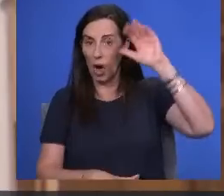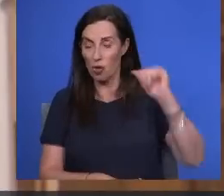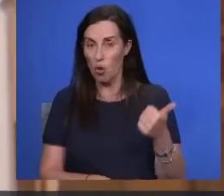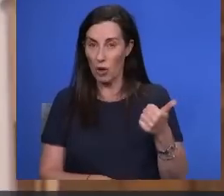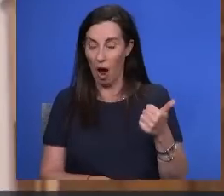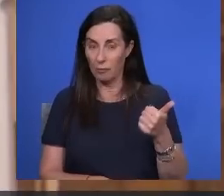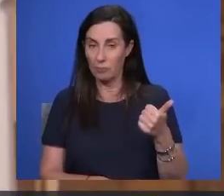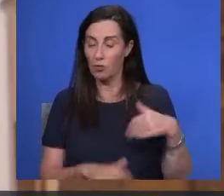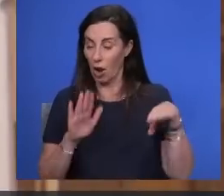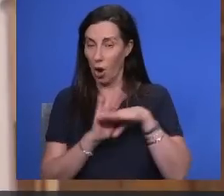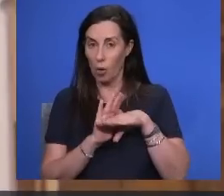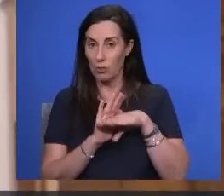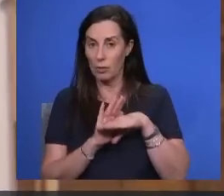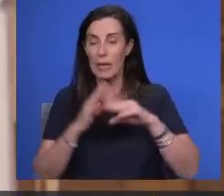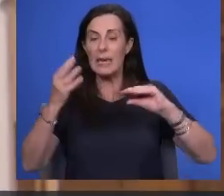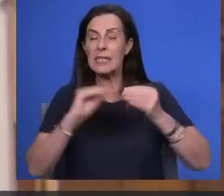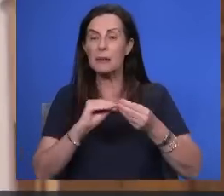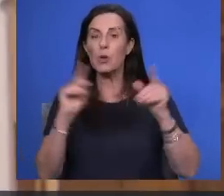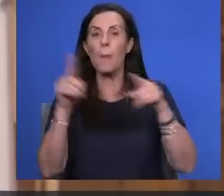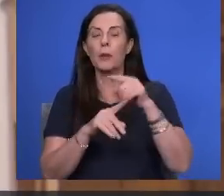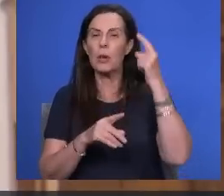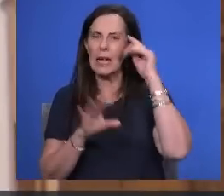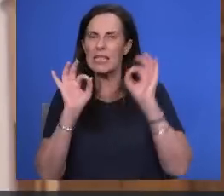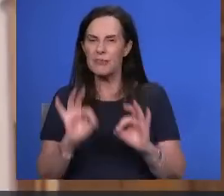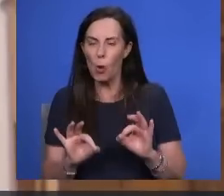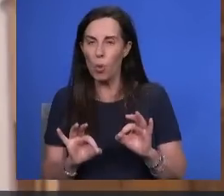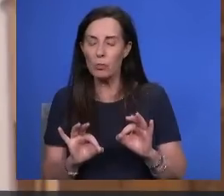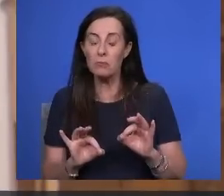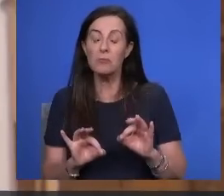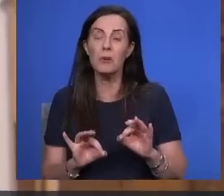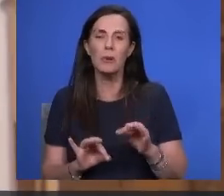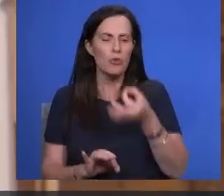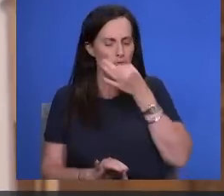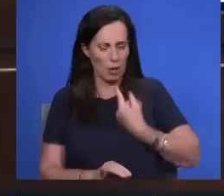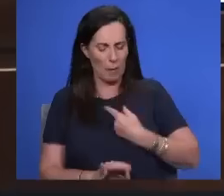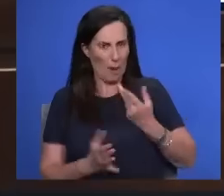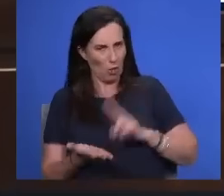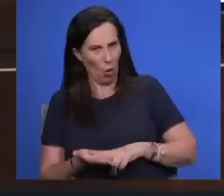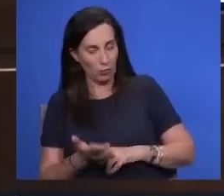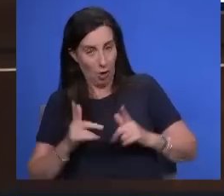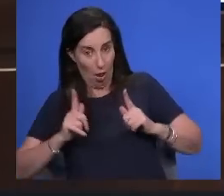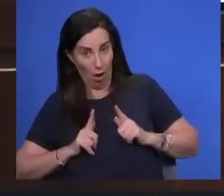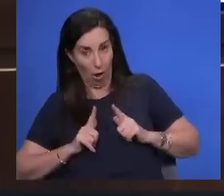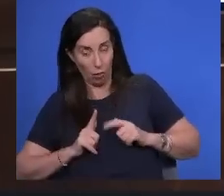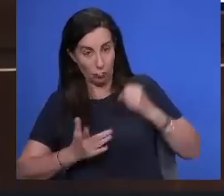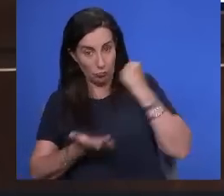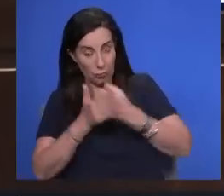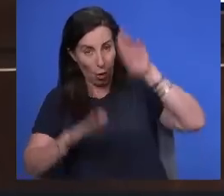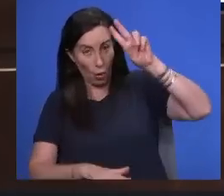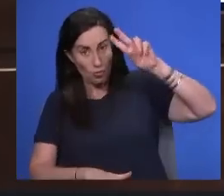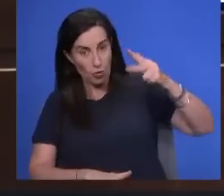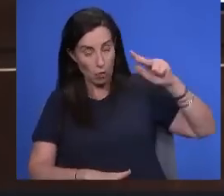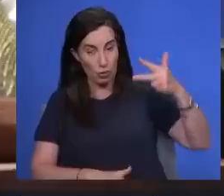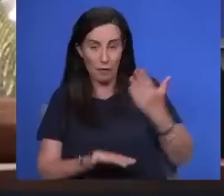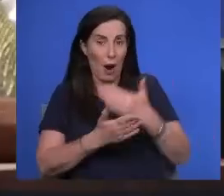של החוק לצמצום או ביטול עילת הסבירות, והם שואלים את עצמם מה נכון, האם לחכות שהוא יעבור לקריאה שלישית ואז כבר